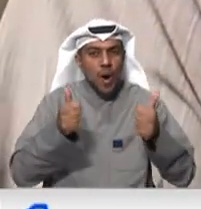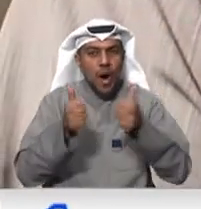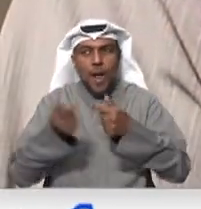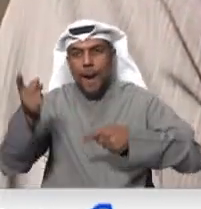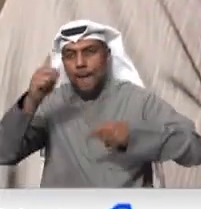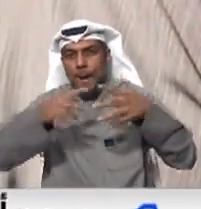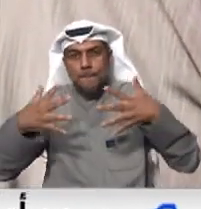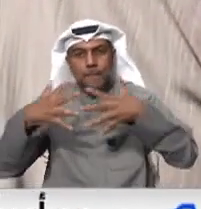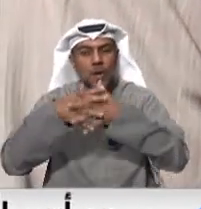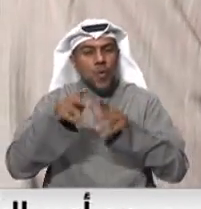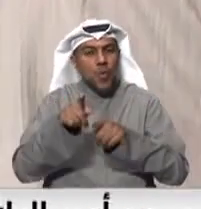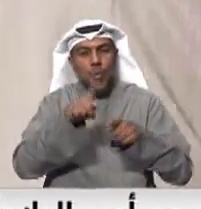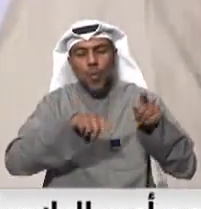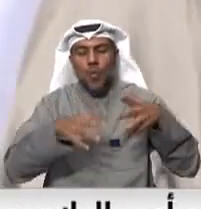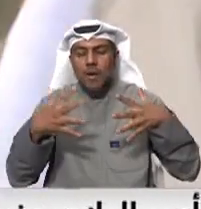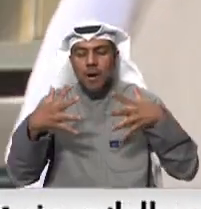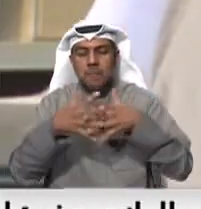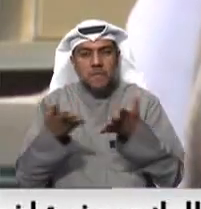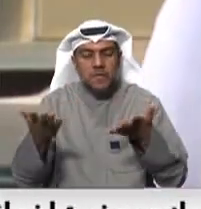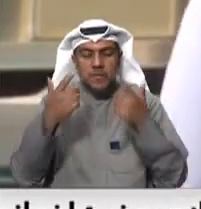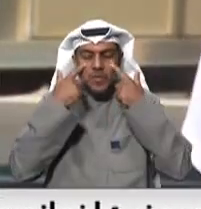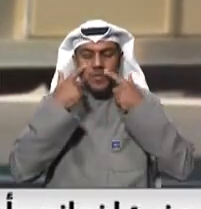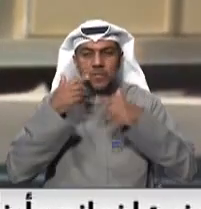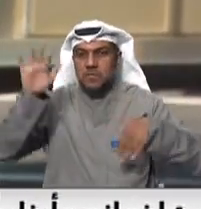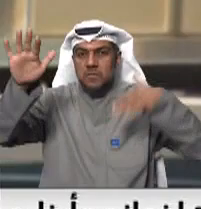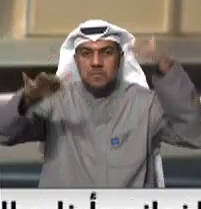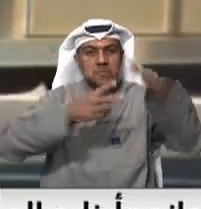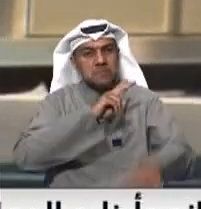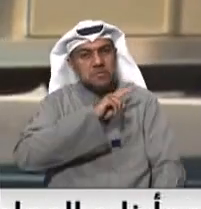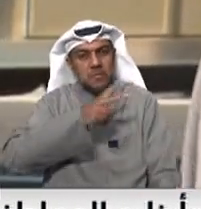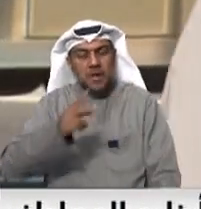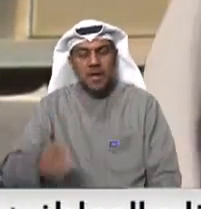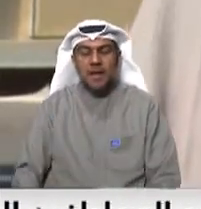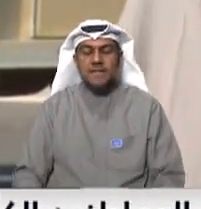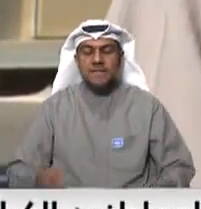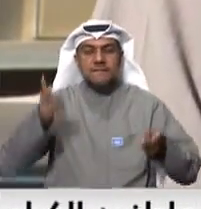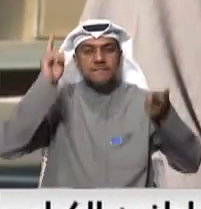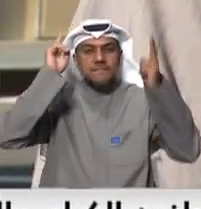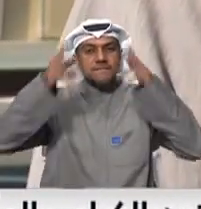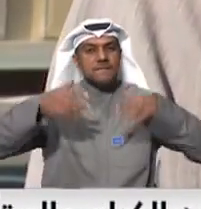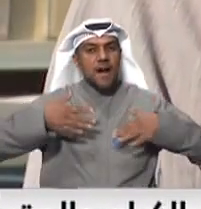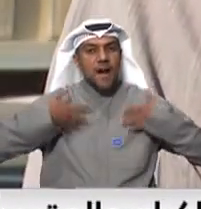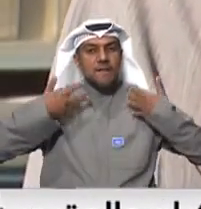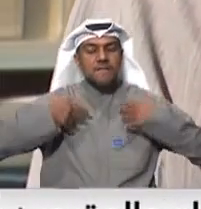تبين السعادة ودور الفرح عند الأسر